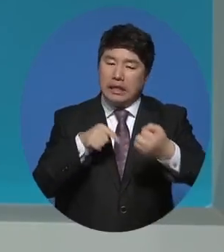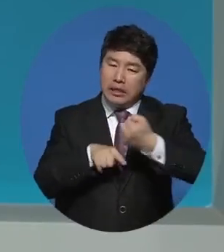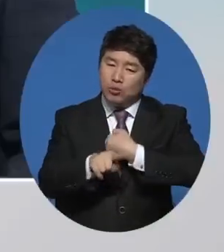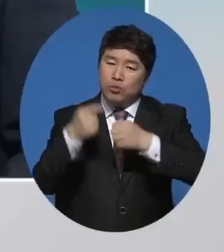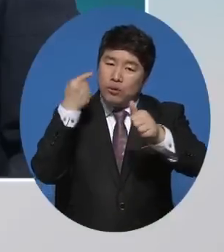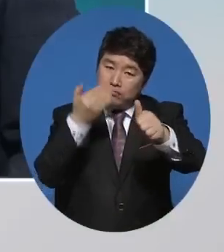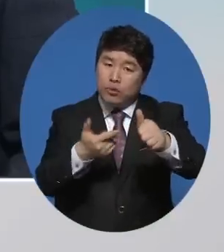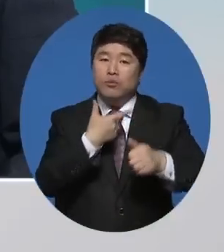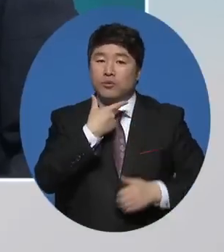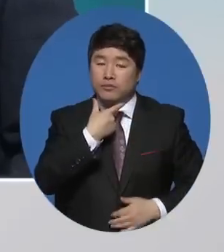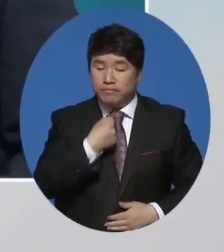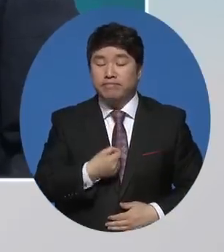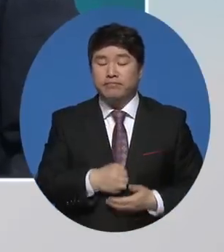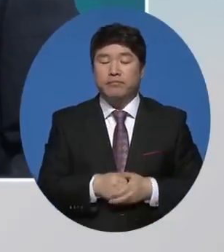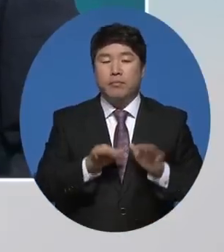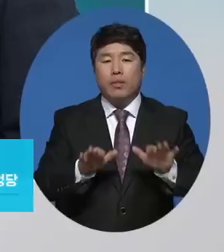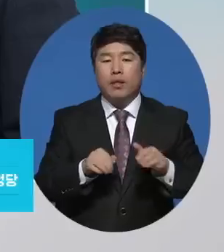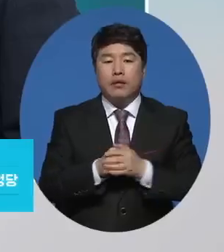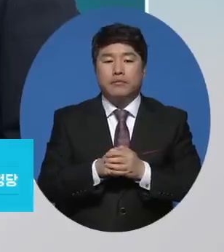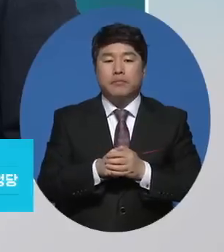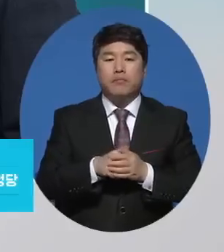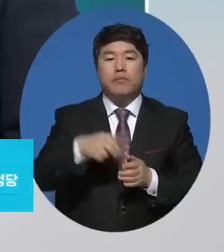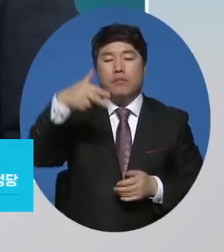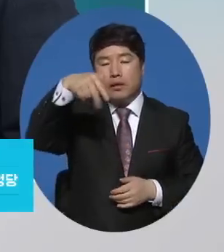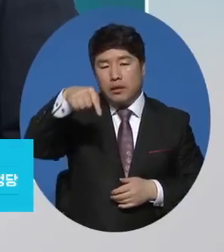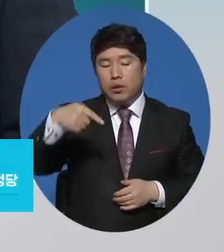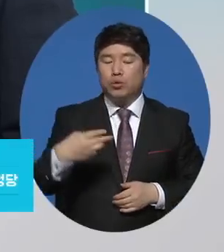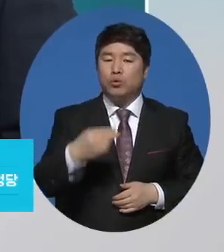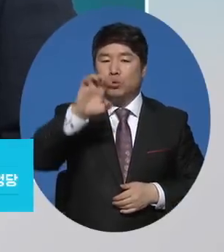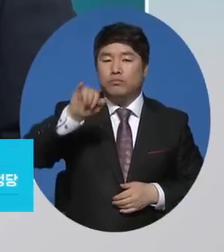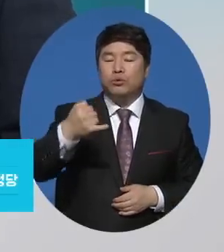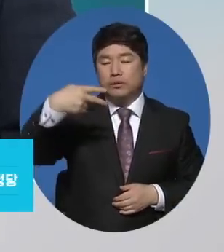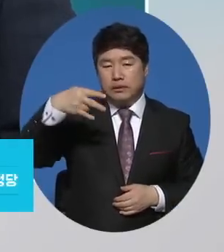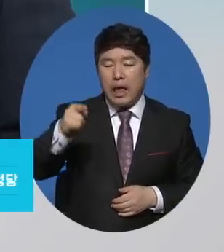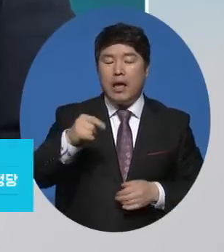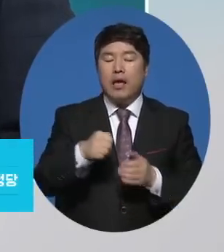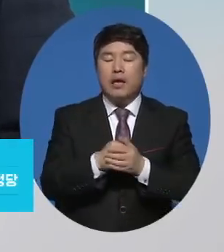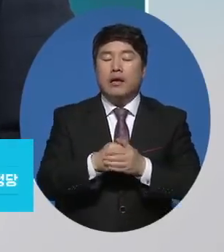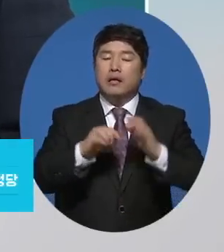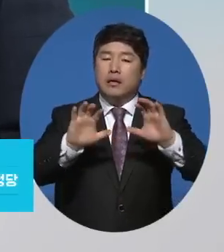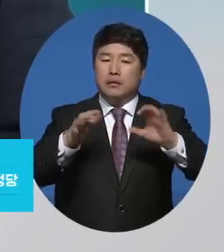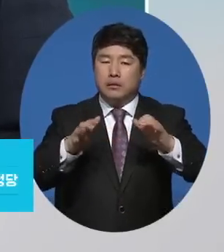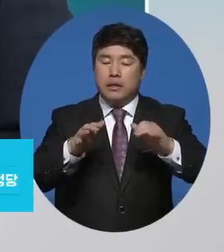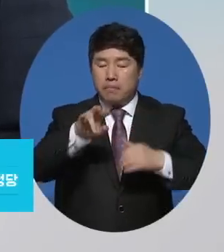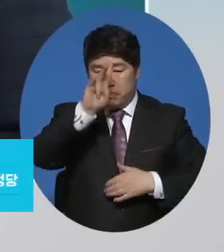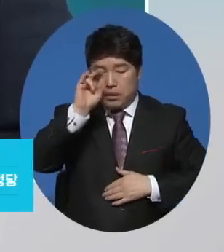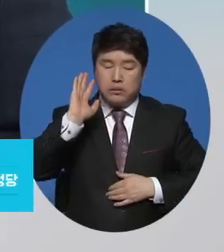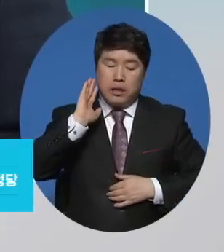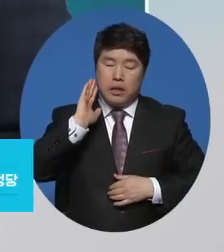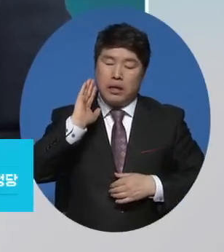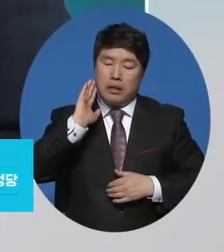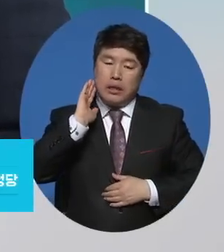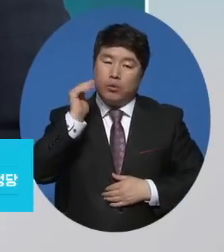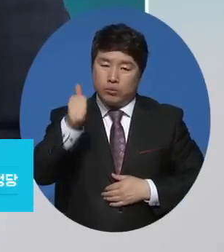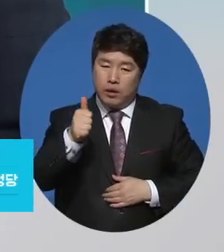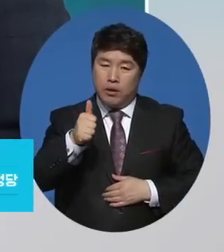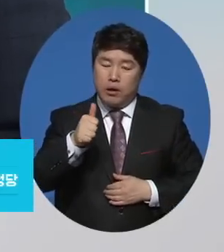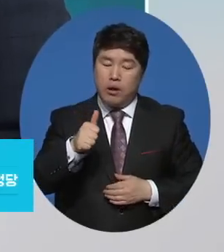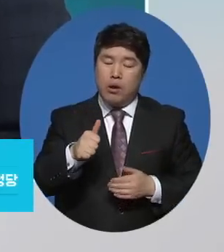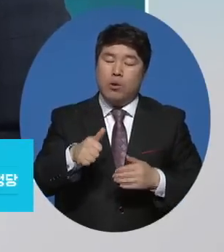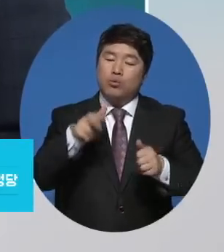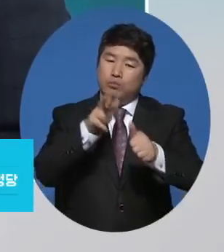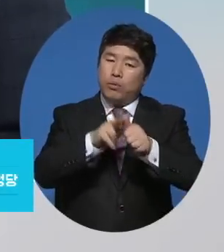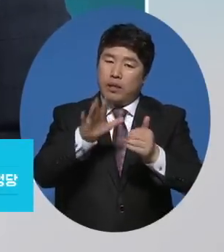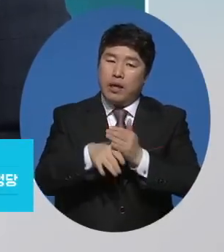여쭤보려고 합니다이 줄푸세 공약을 박근혜 당시 대통령 후보 시절에 만드셨 그든 근데